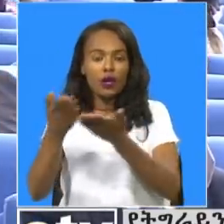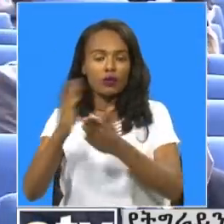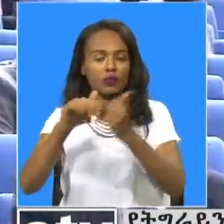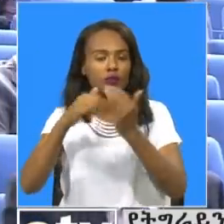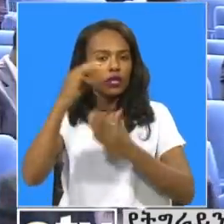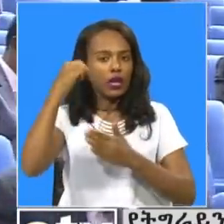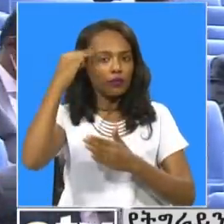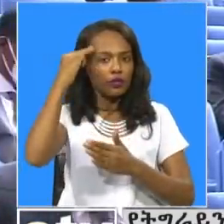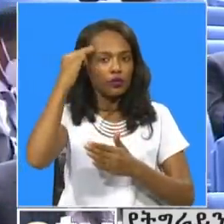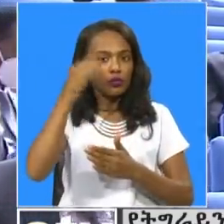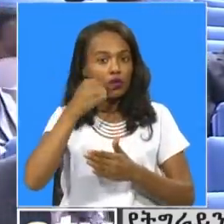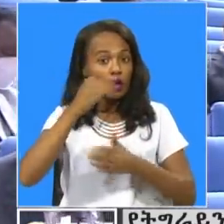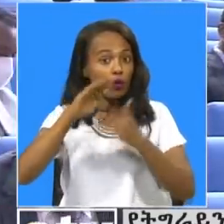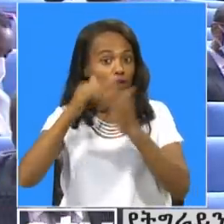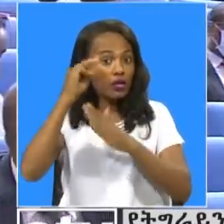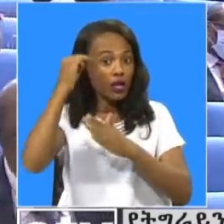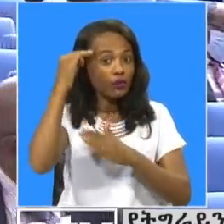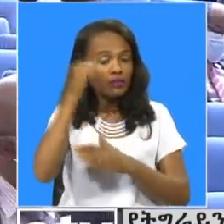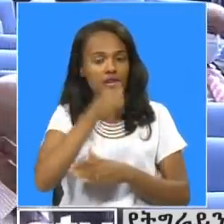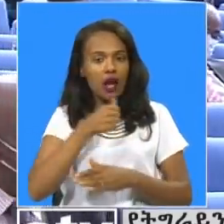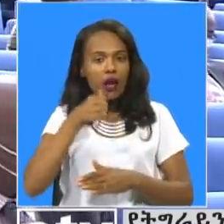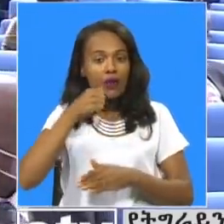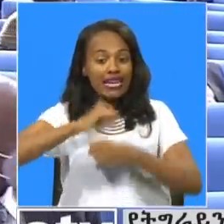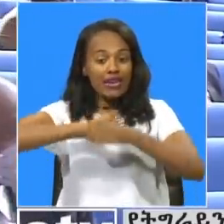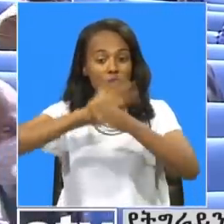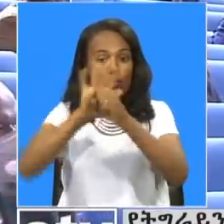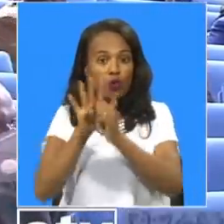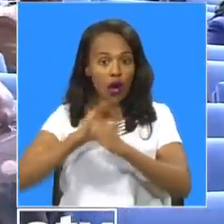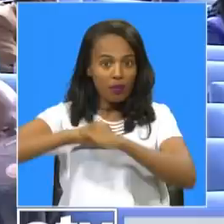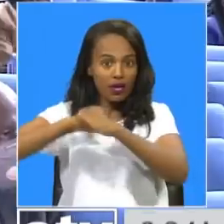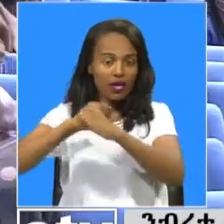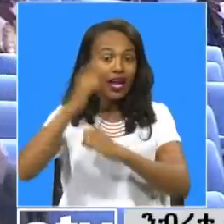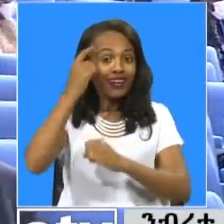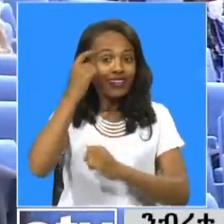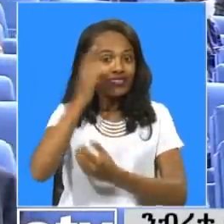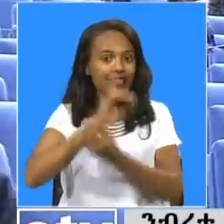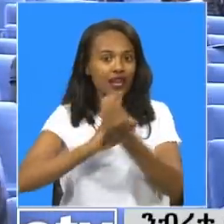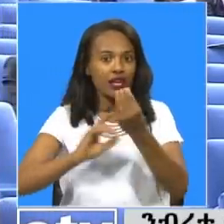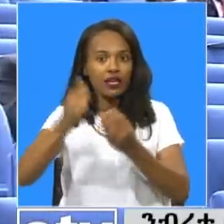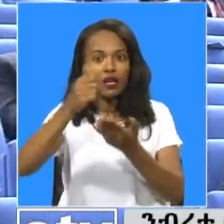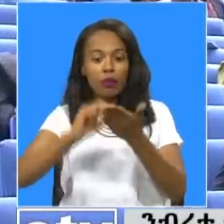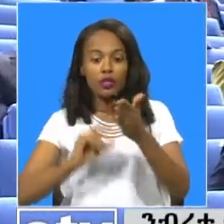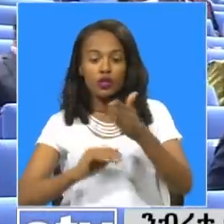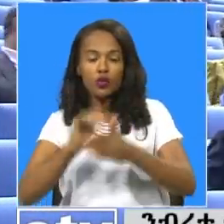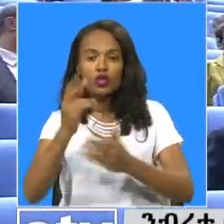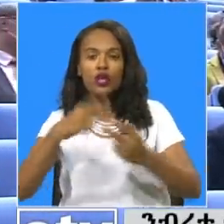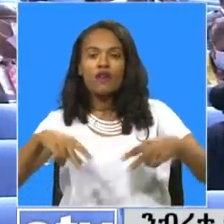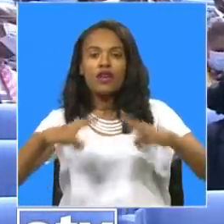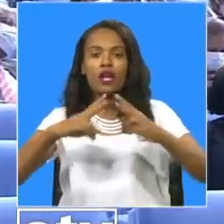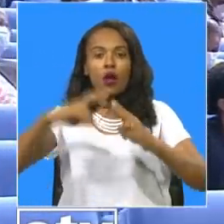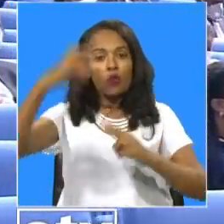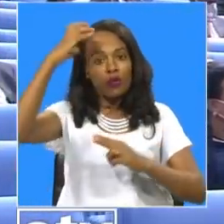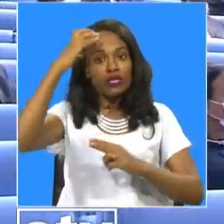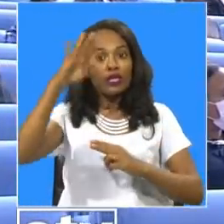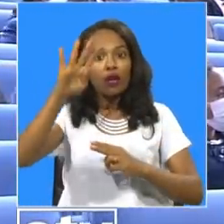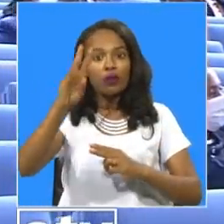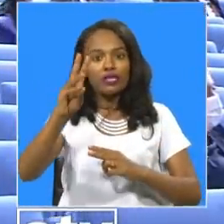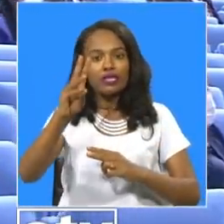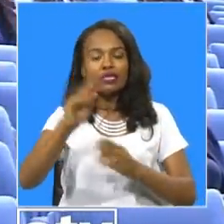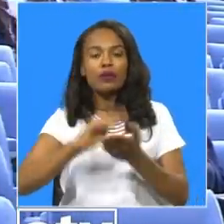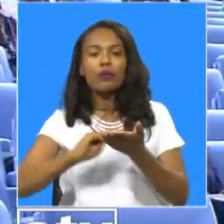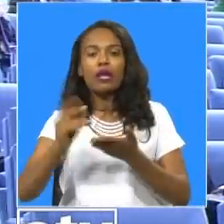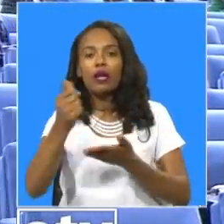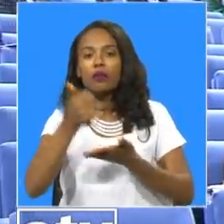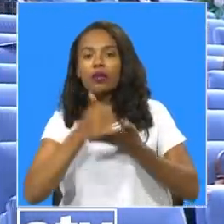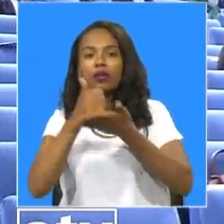ሚኒስትሩ ጠቅሰዋል። ጠቅላይ ሚኒስትር አብይ አህመድ ለኮሮና መከላከል ስራ የትግራይ ክልል ከበጀት ውጭ ከፌዴራሉ መንግስት 46 ሚሊየን